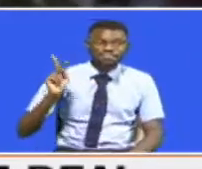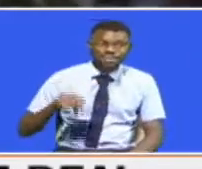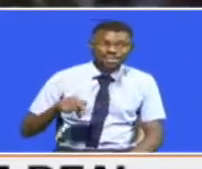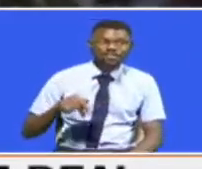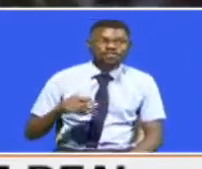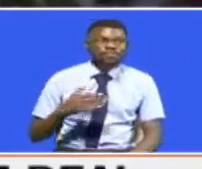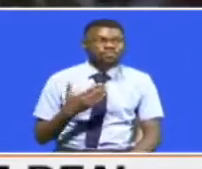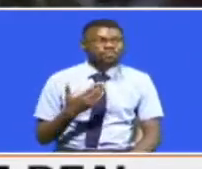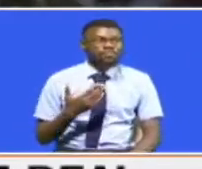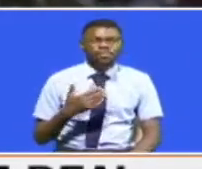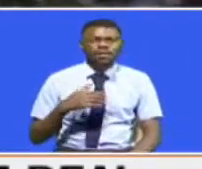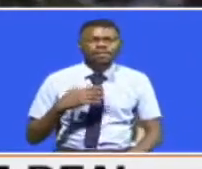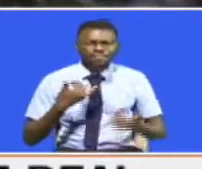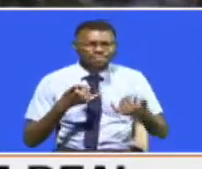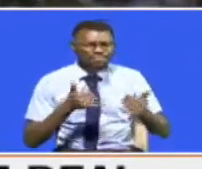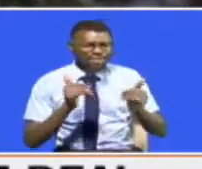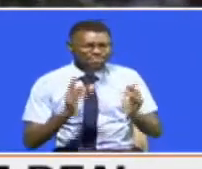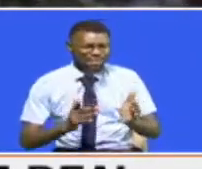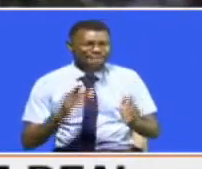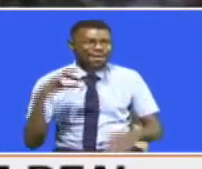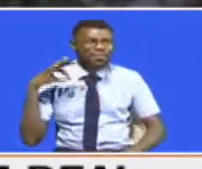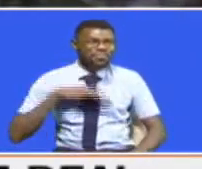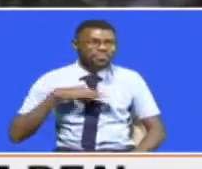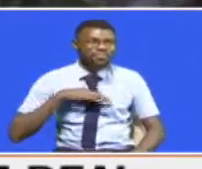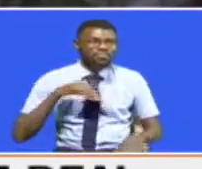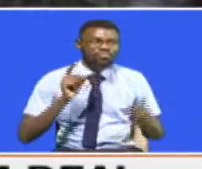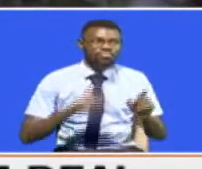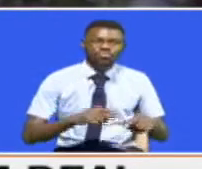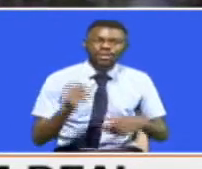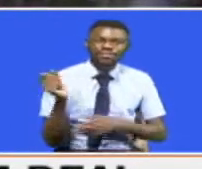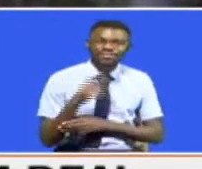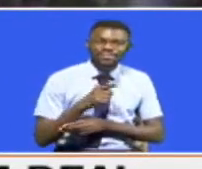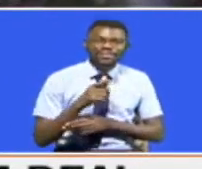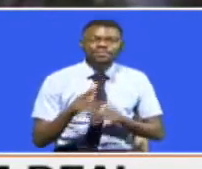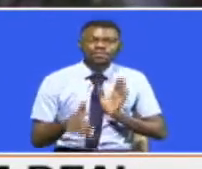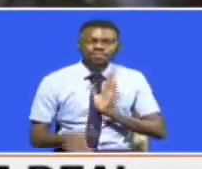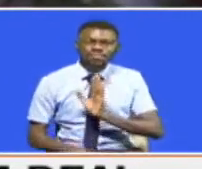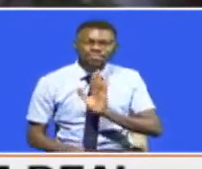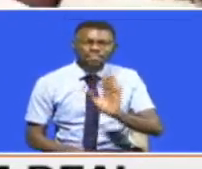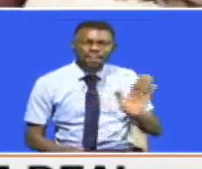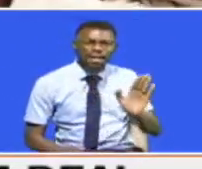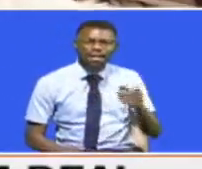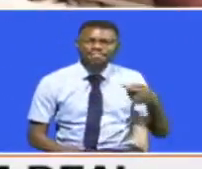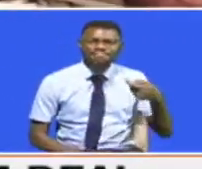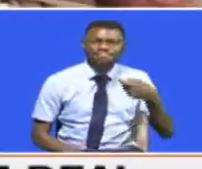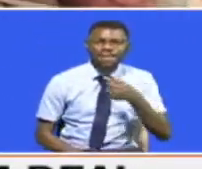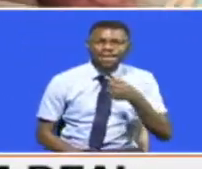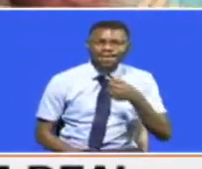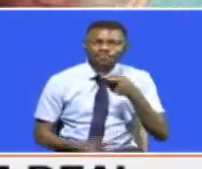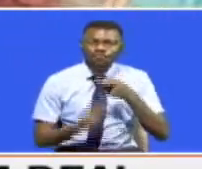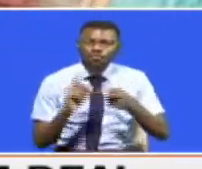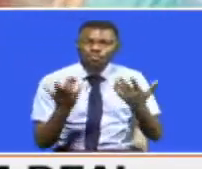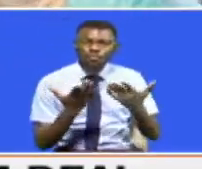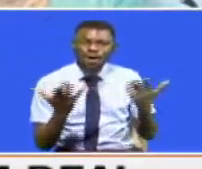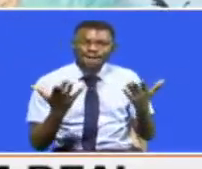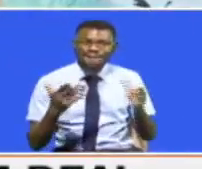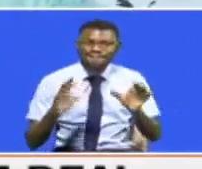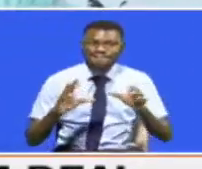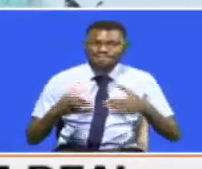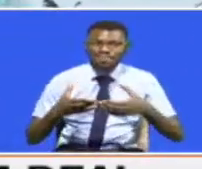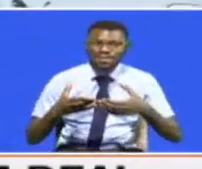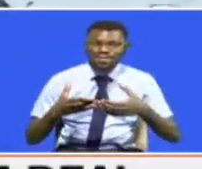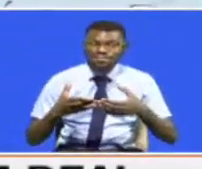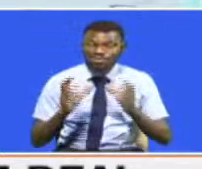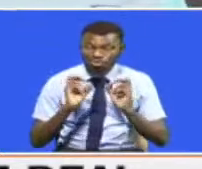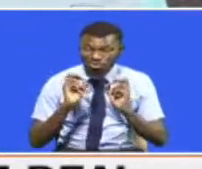Tunahakikishanga players wana benefit. Salary za players na kwanga zinalipua directly kutoka kwa kampuni.